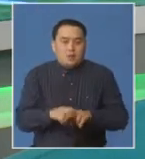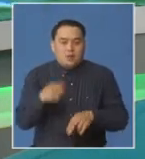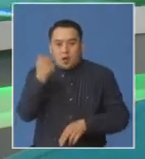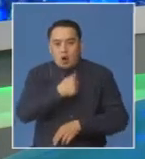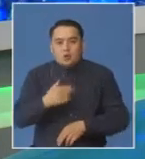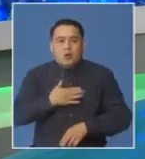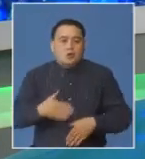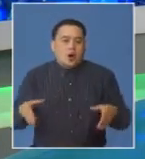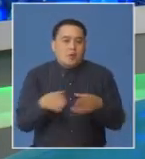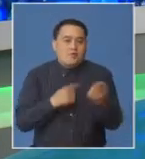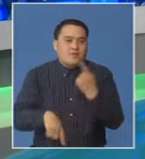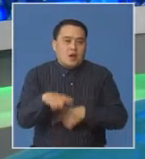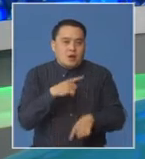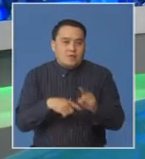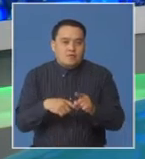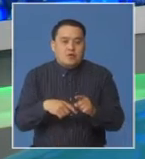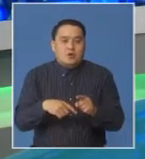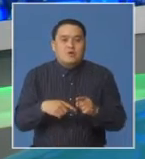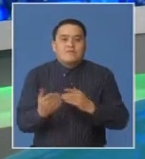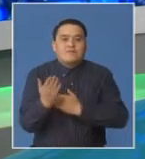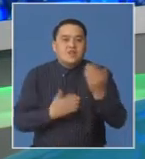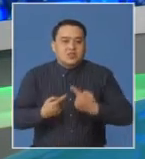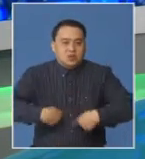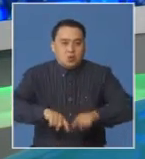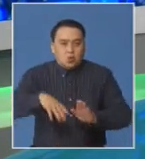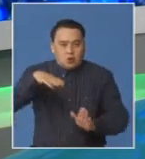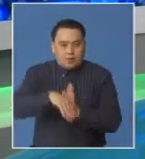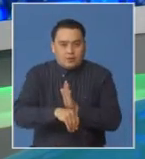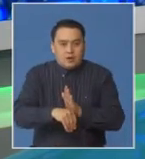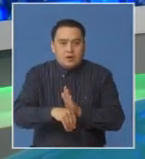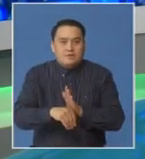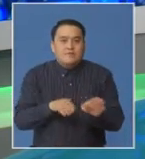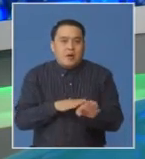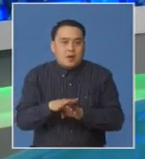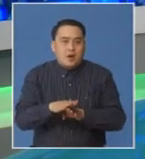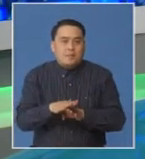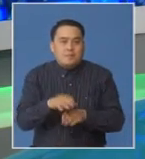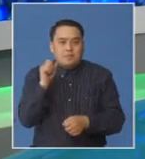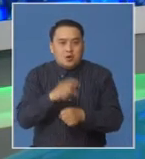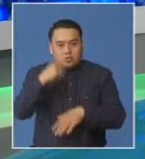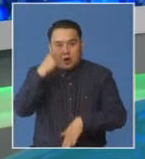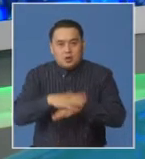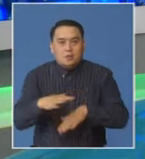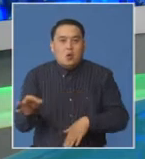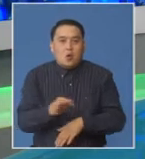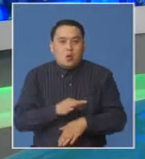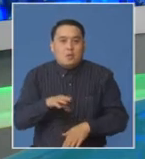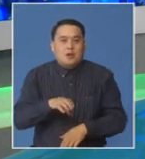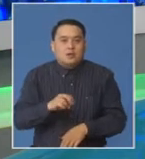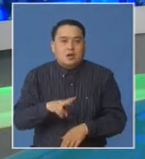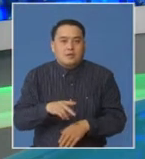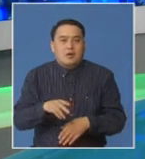году наша команда вернулась в элитную лигу нашей страны, тем самым выполнив прямое поручение акима области